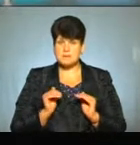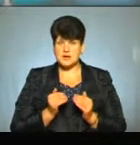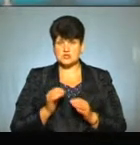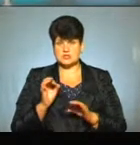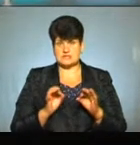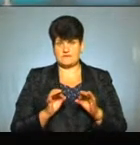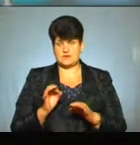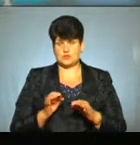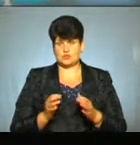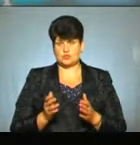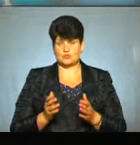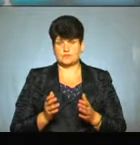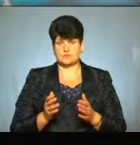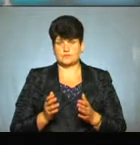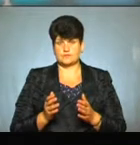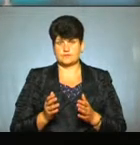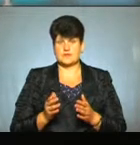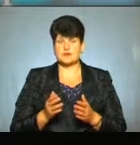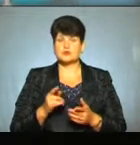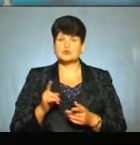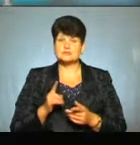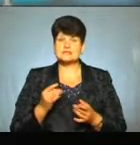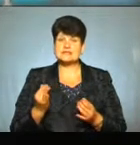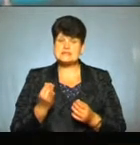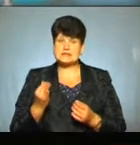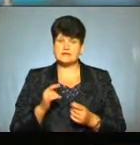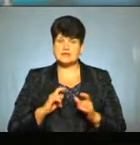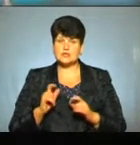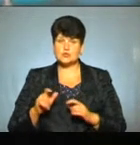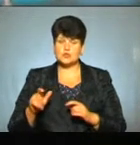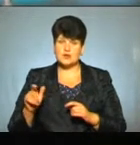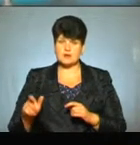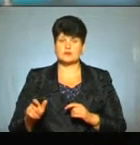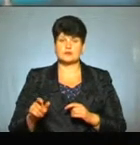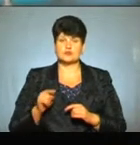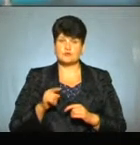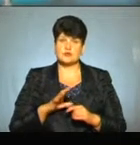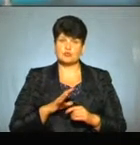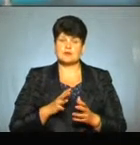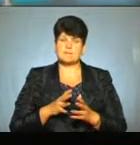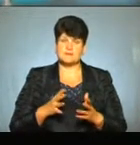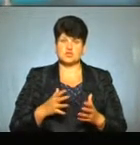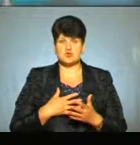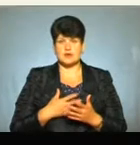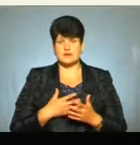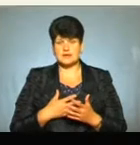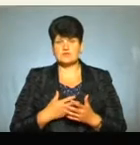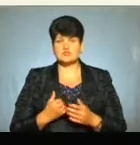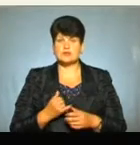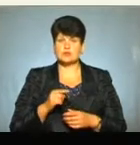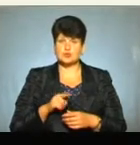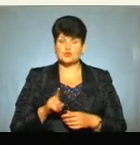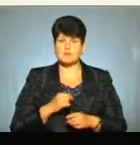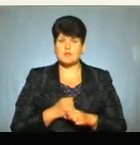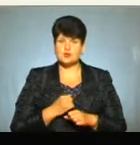оцього відсотку. Аби зацікавити. Так, саме студентів зацікавити, і вони були більш активніші для